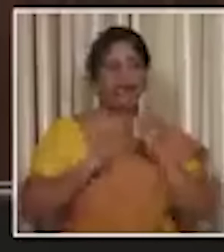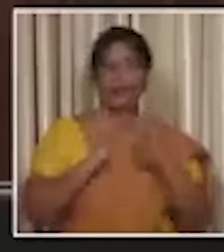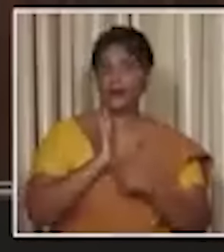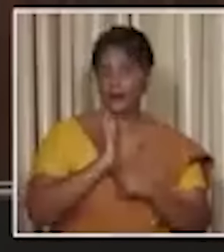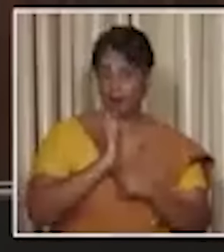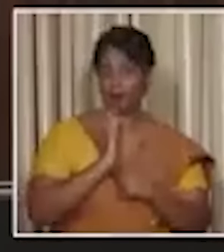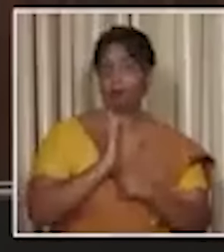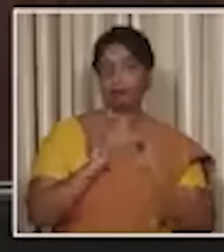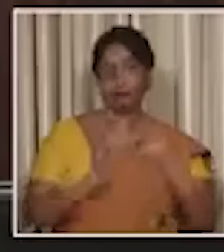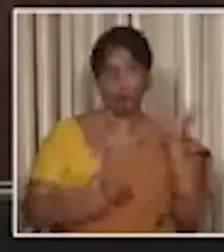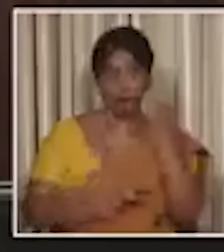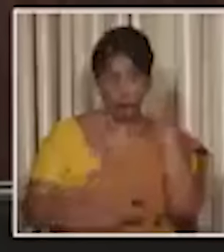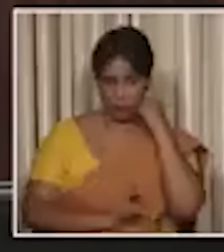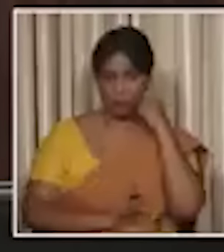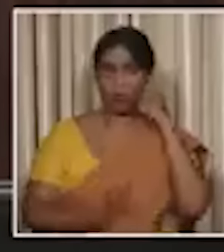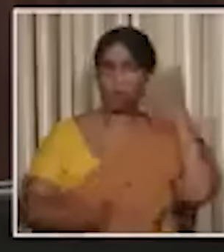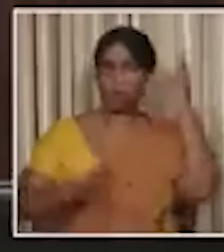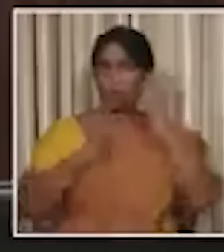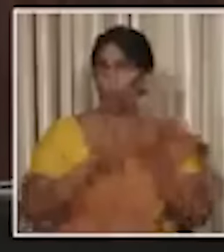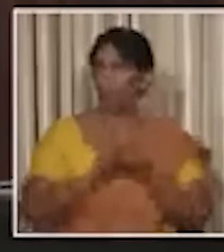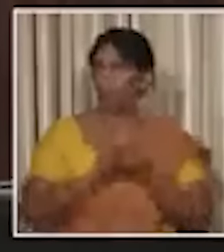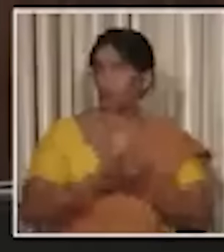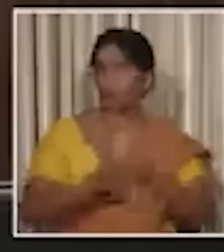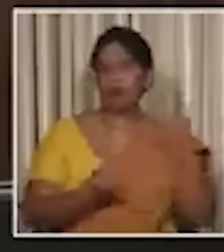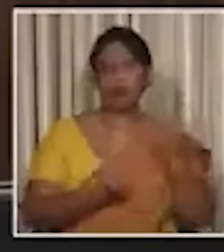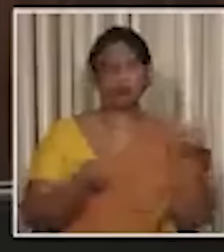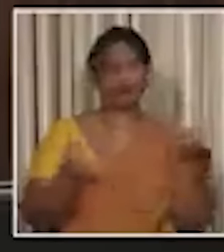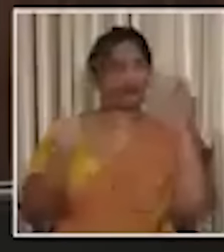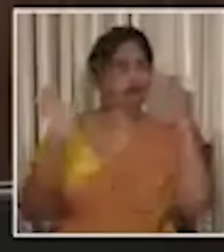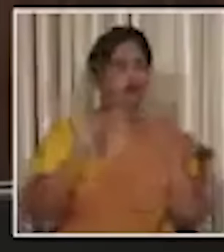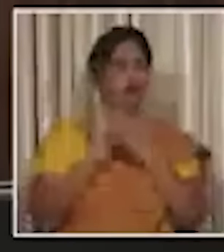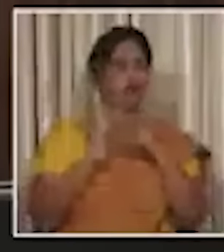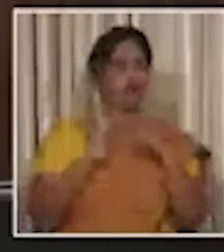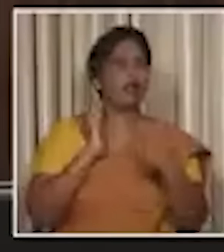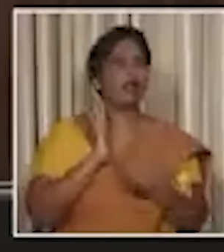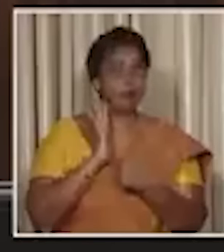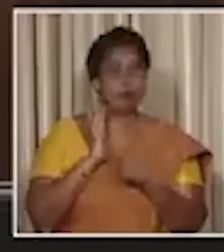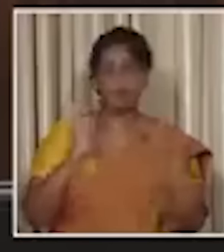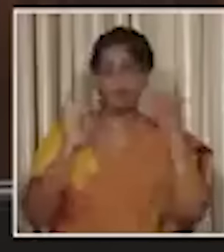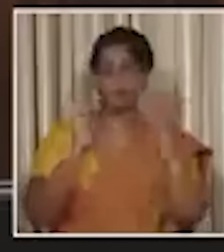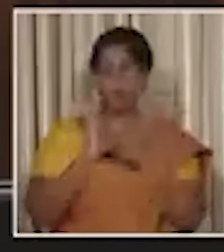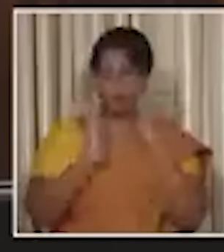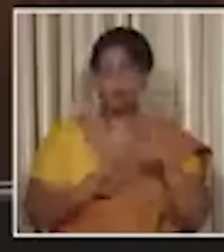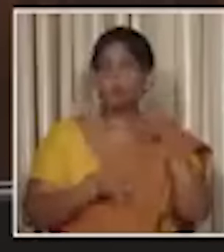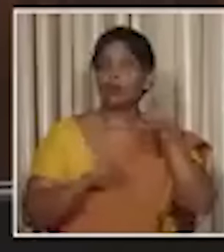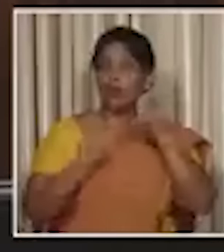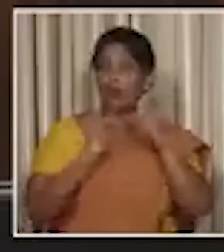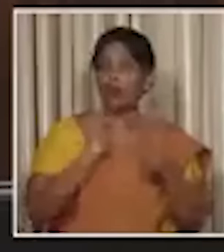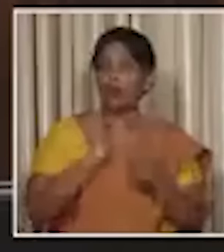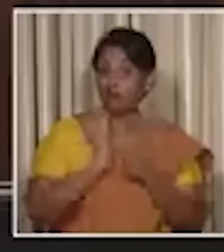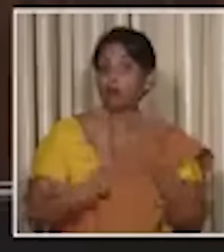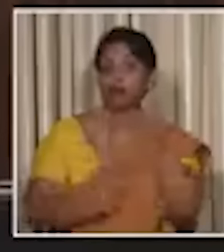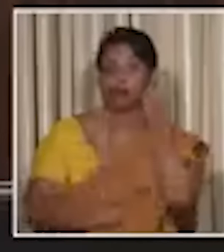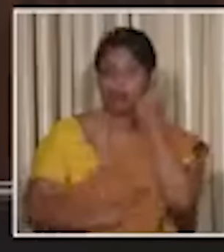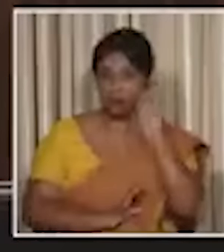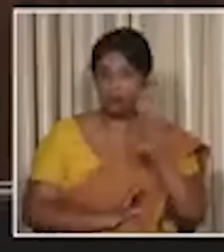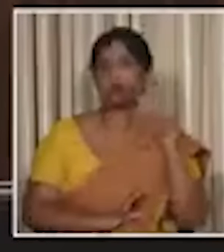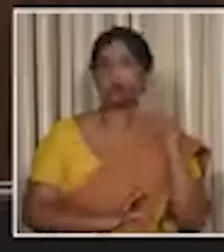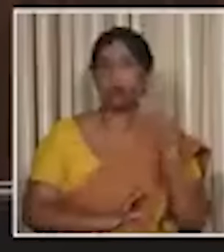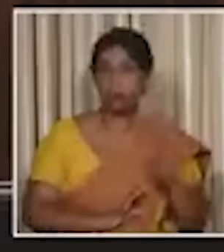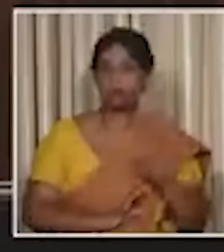$11 மில்லியன்களை நோக்கி நாங்கள் நகர முடியும். அதற்காக புதிதான டிஜிட்டல் மயமாக்கல் தொடர்பான அமைச்சொன்றை உருவாக்கி இருக்கின்றோம். விசேடமாக எங்களுக்கு தெரியும்